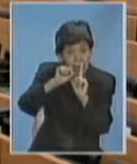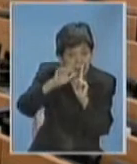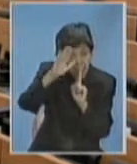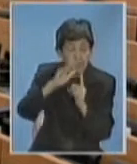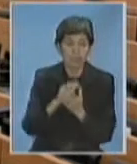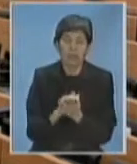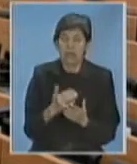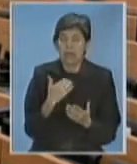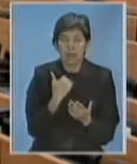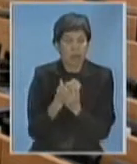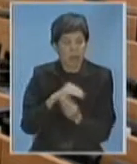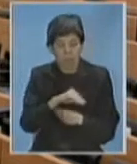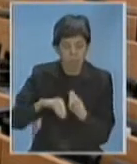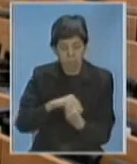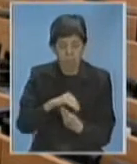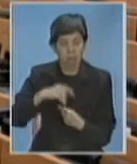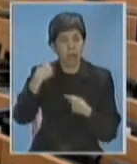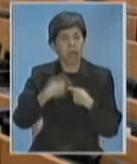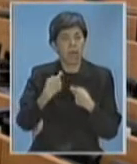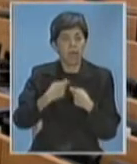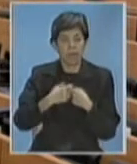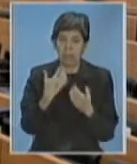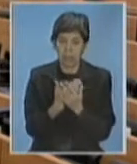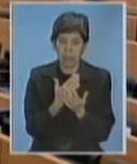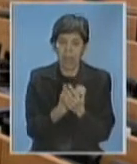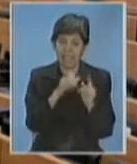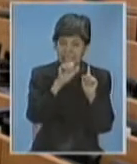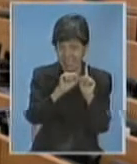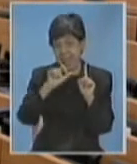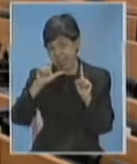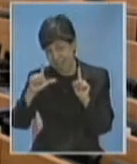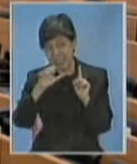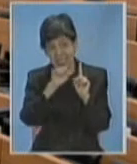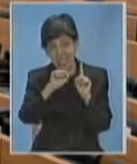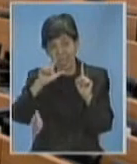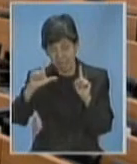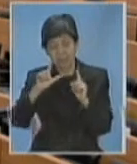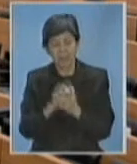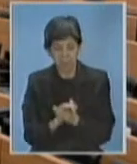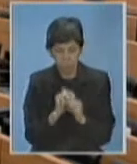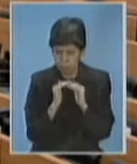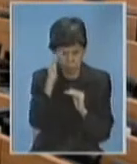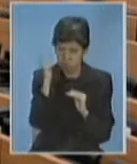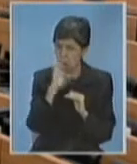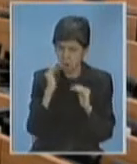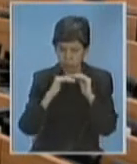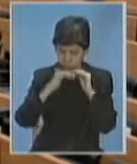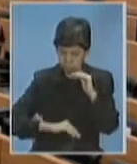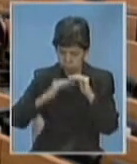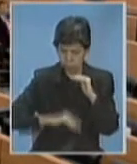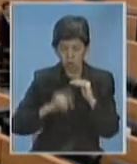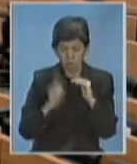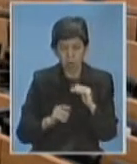มันจะเกินกำลังของประเทศเรานะคะที่มีเงินอยู่ 100,000 ล้านบาทค่ะ 100,000 ล้านบาทไม่ควรจะเกินนะคะก็เพรา